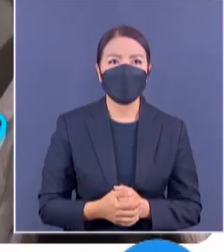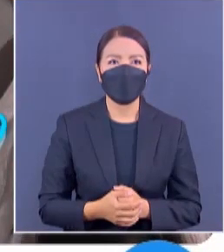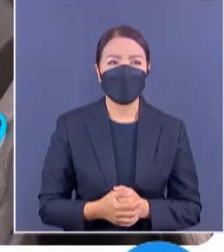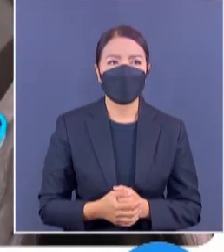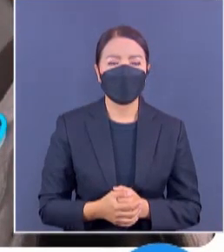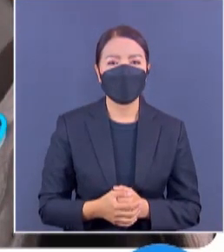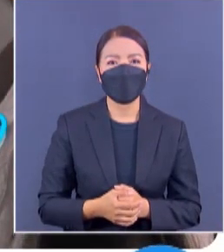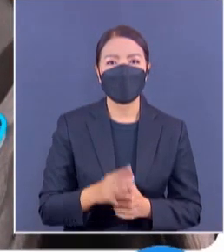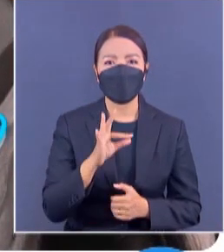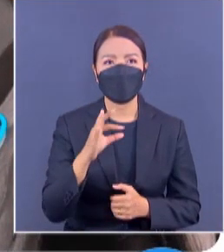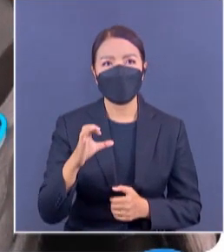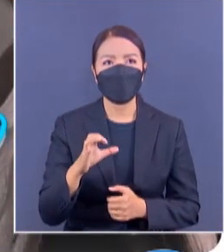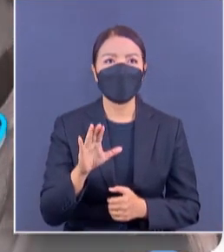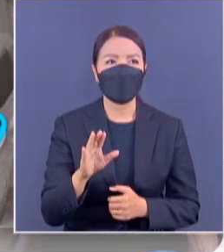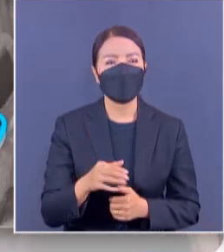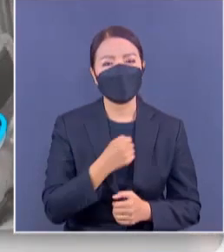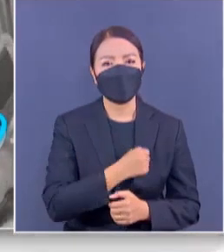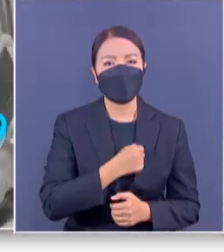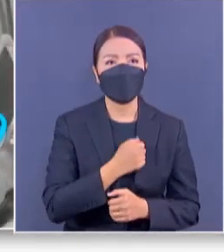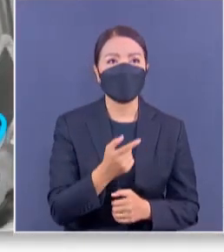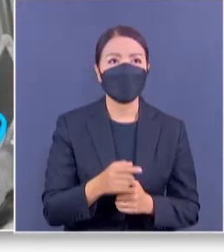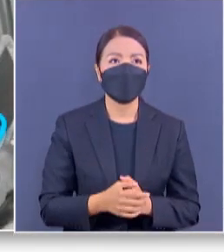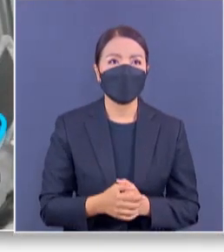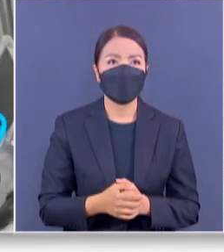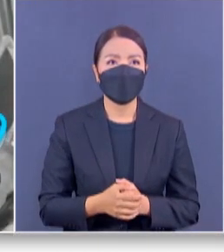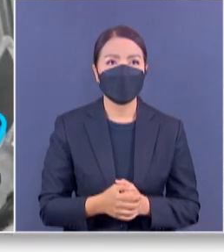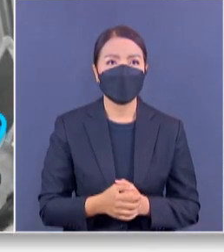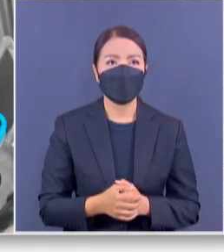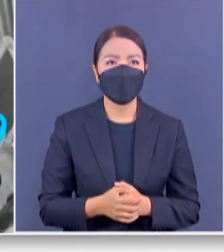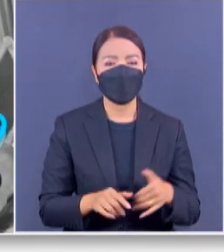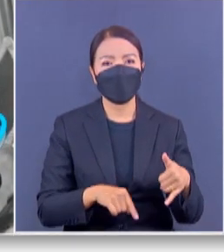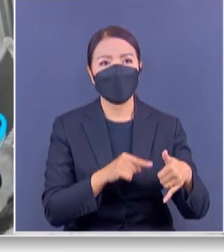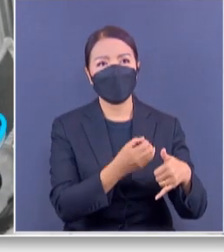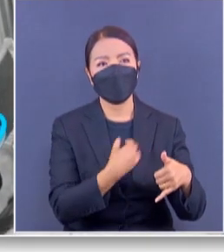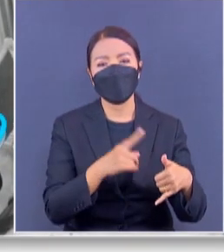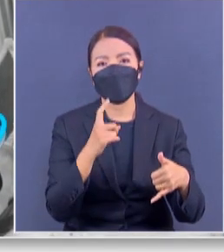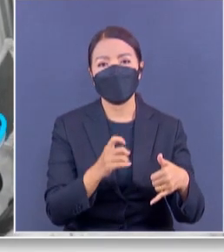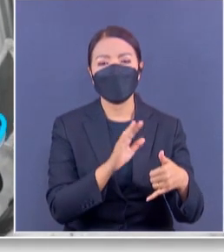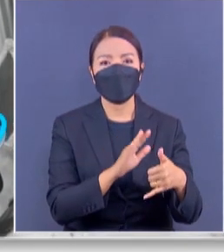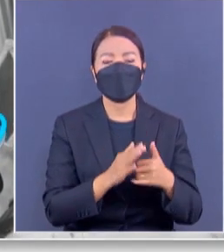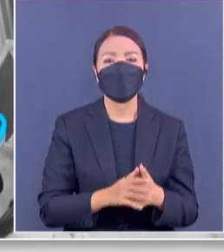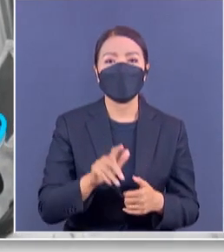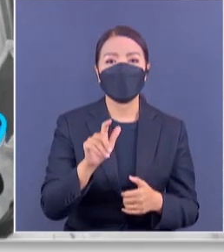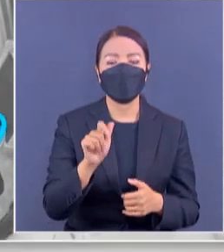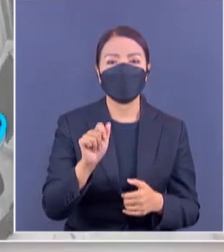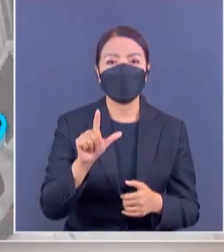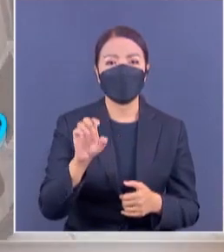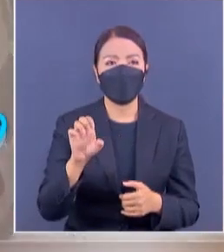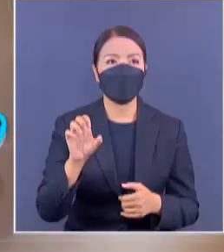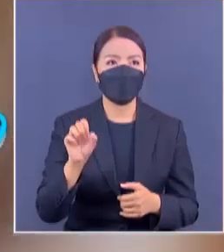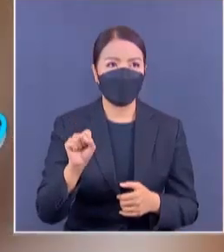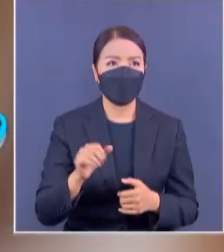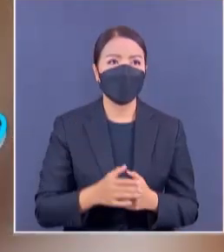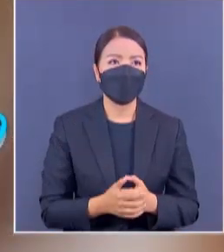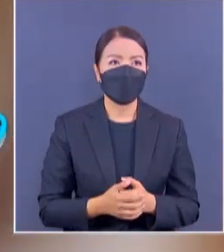ทำเอาบรรดาแฟนคลับและโลกโซเชียลแห่แสดงความอาลัยนะคะเมื่อได้รับการยืนยันข่าวการเสียชีวิตของคุณอริสอริสลากับเดโช